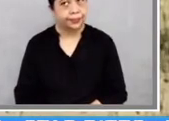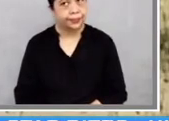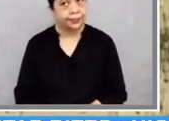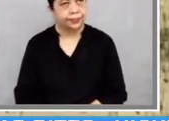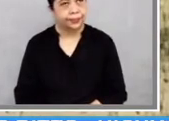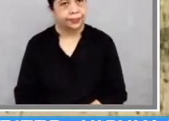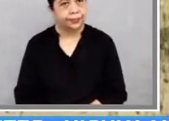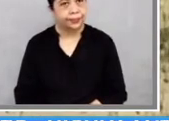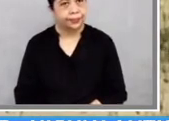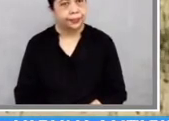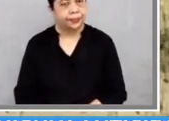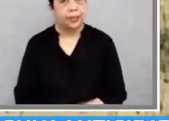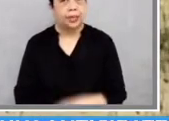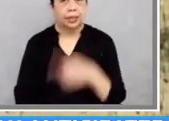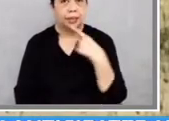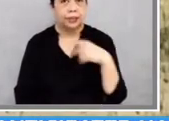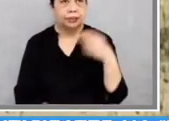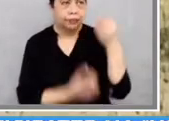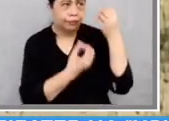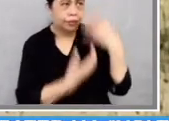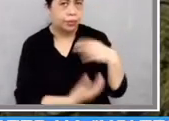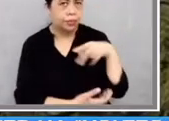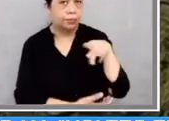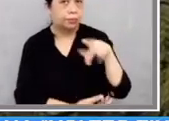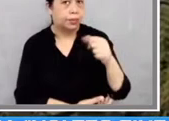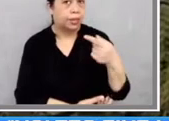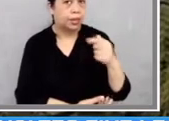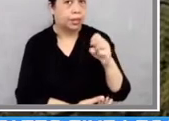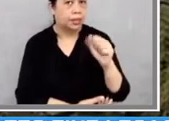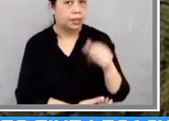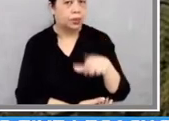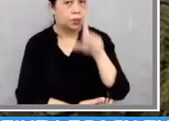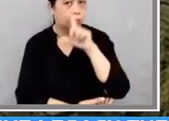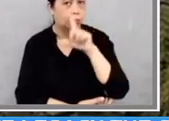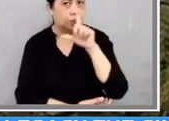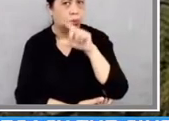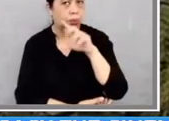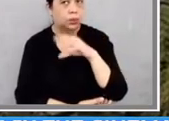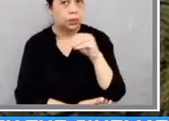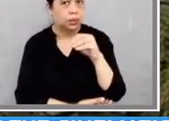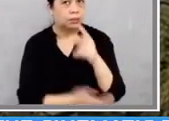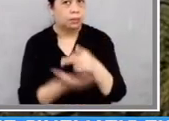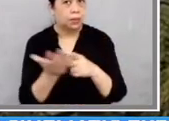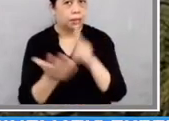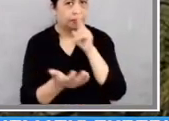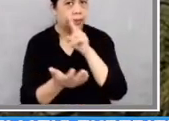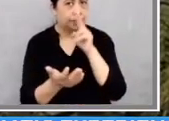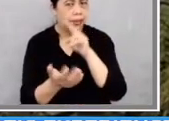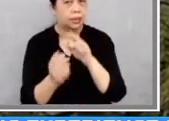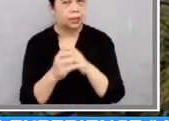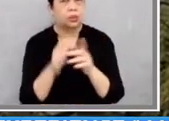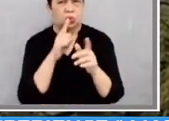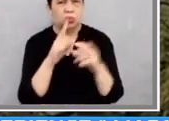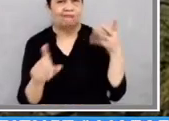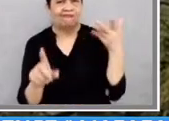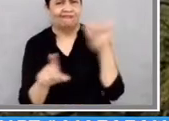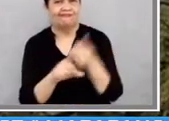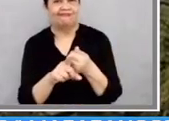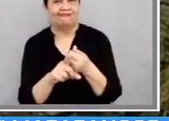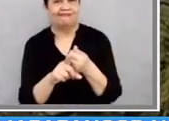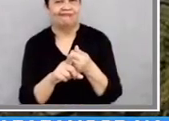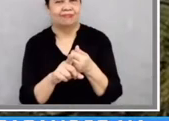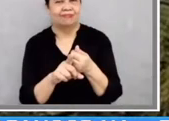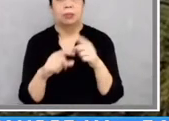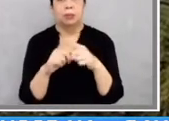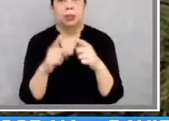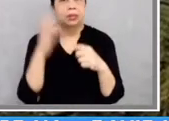forecast ng pag-asa na nakuha namin, itong Luzon and a part of Visayas area ang talagang maapektuhan. Ano po? But Mindanao,